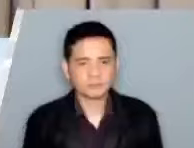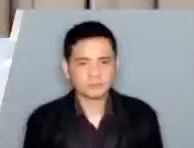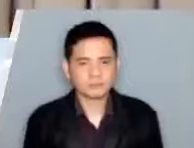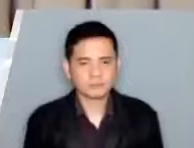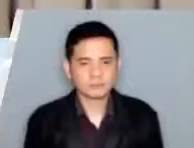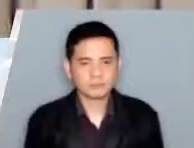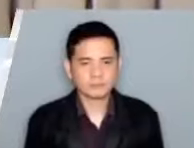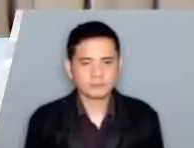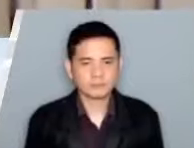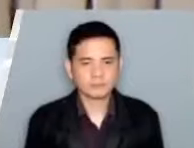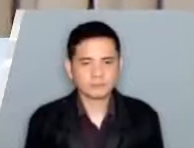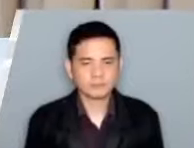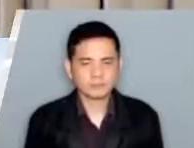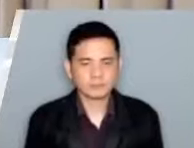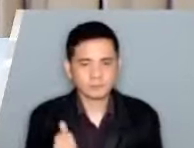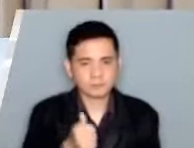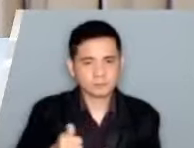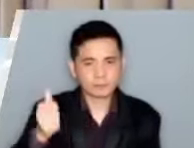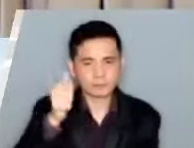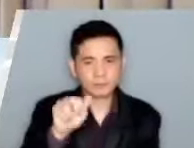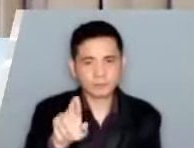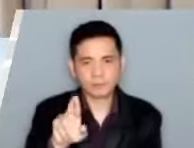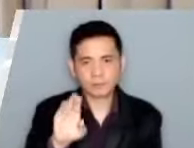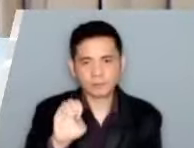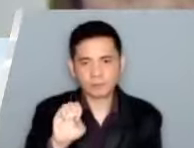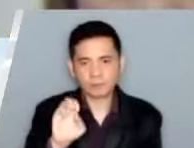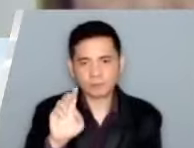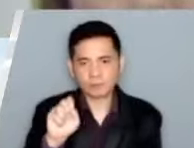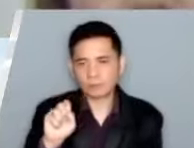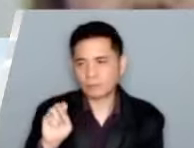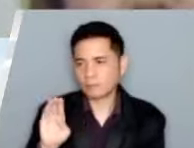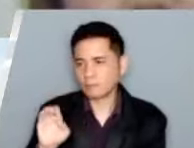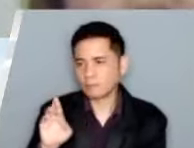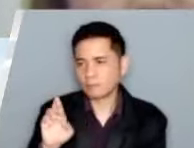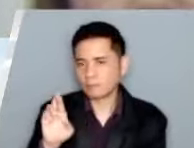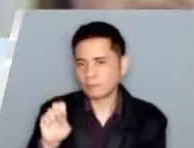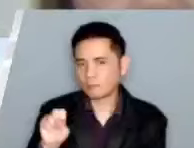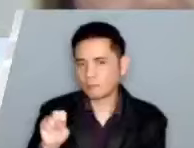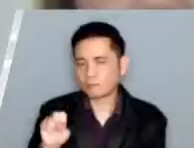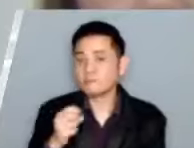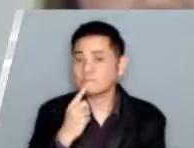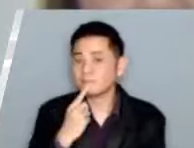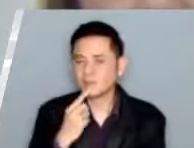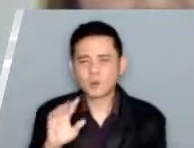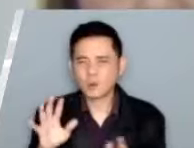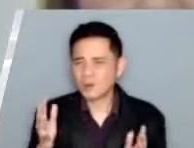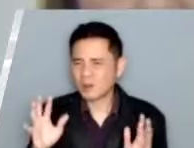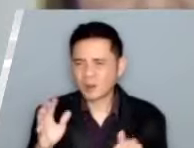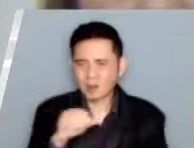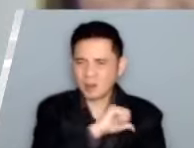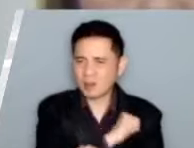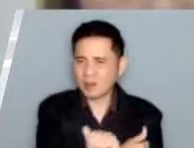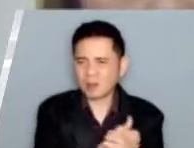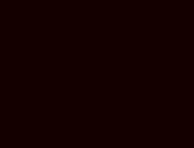Lead Chairman Robert Ace Barbers na hindi siya umaabuso sa kanyang kapangyarihan.